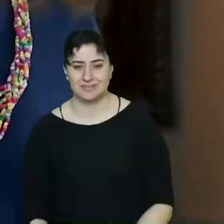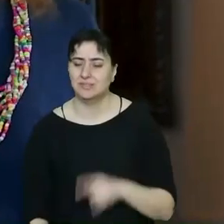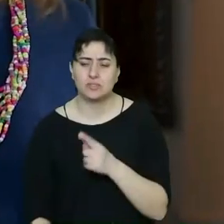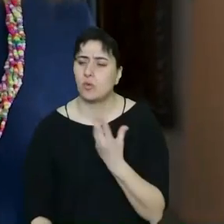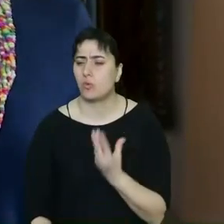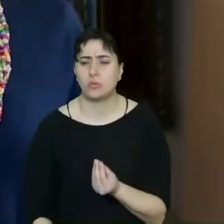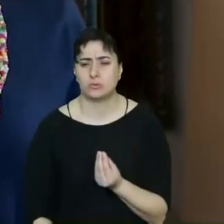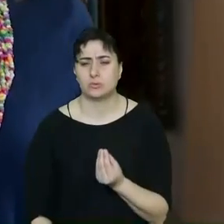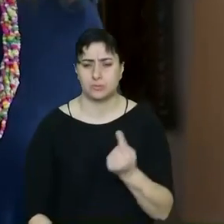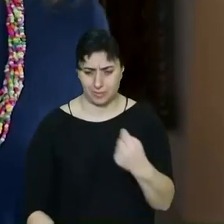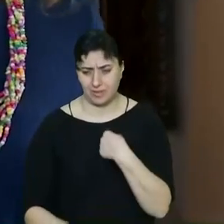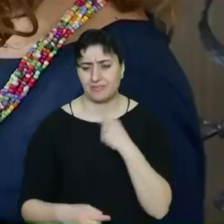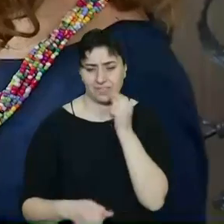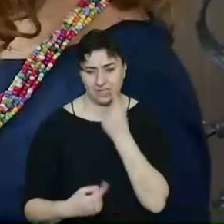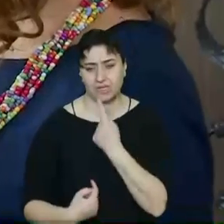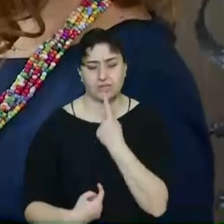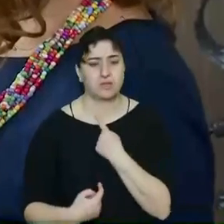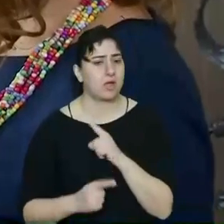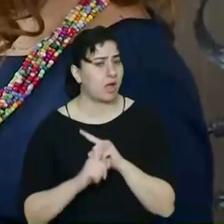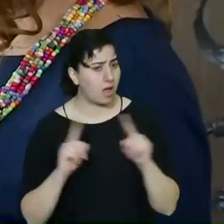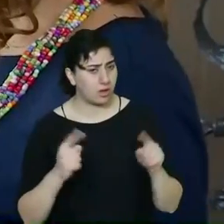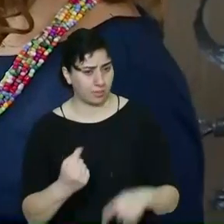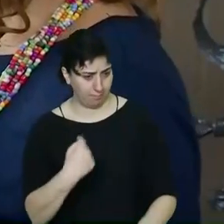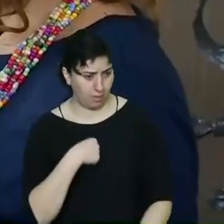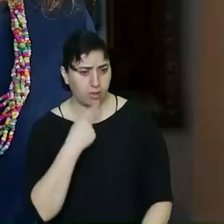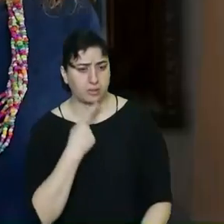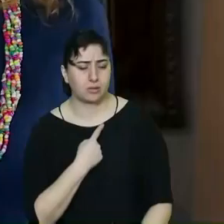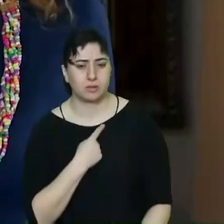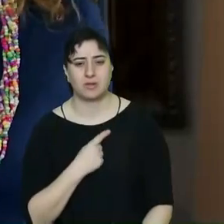Sana ne oluyor Meryem? Bana fıstık dedi. Hayır, bana dedi.